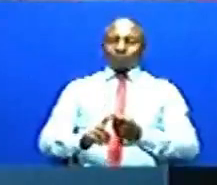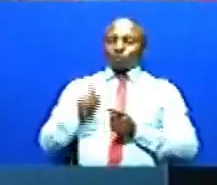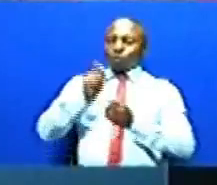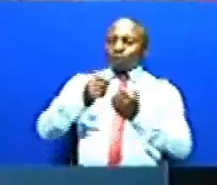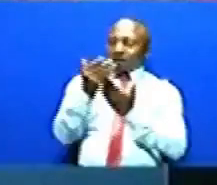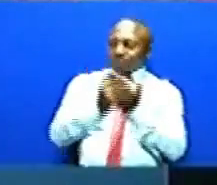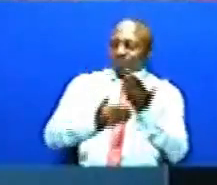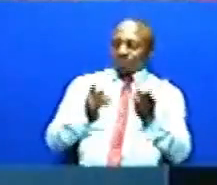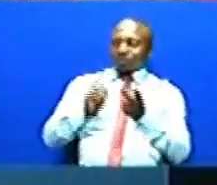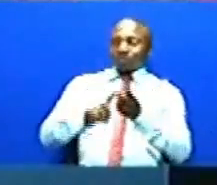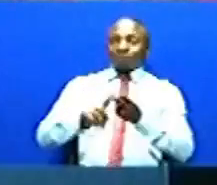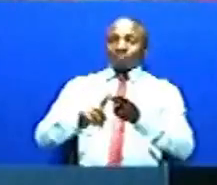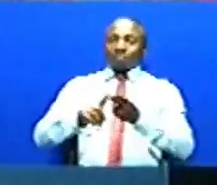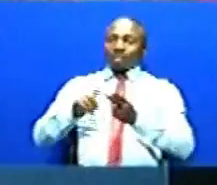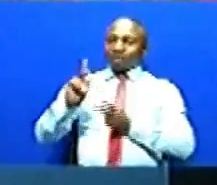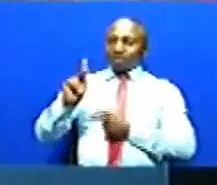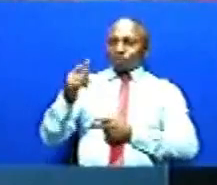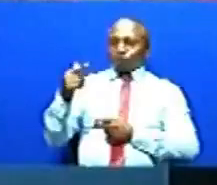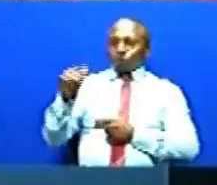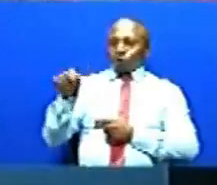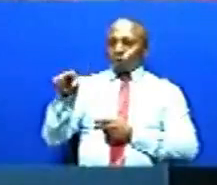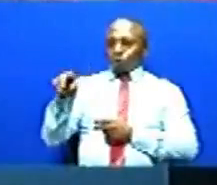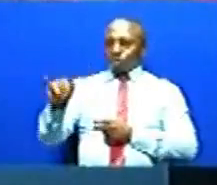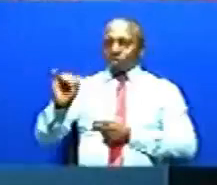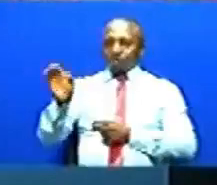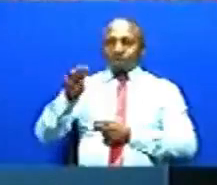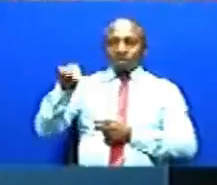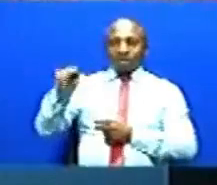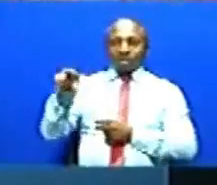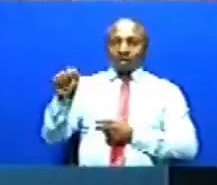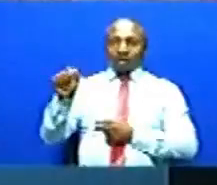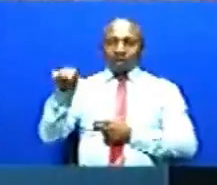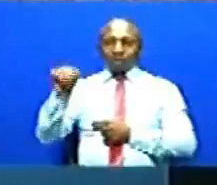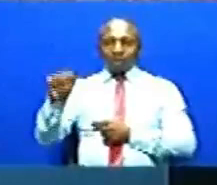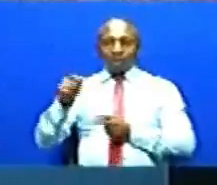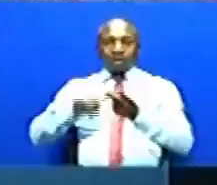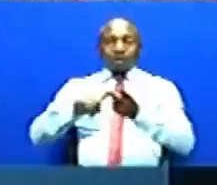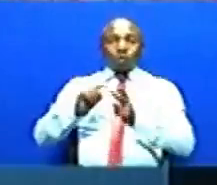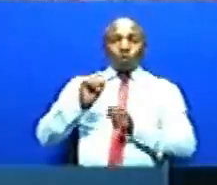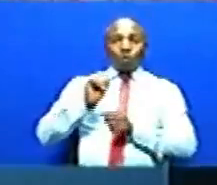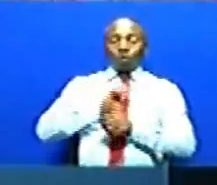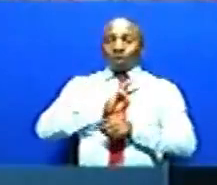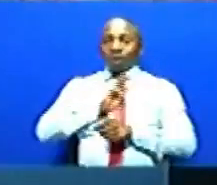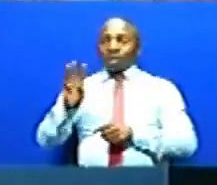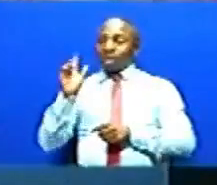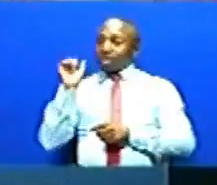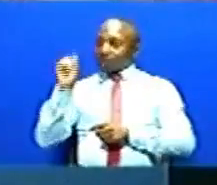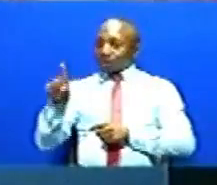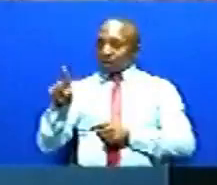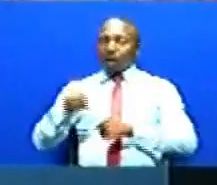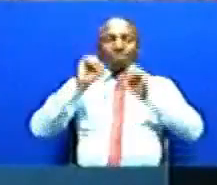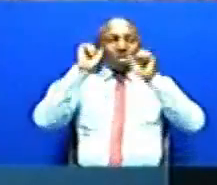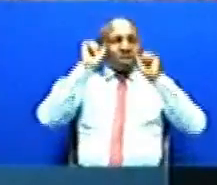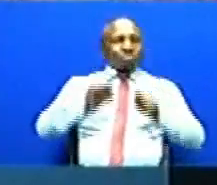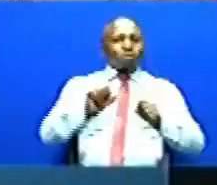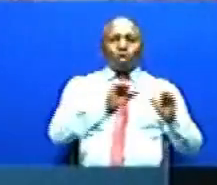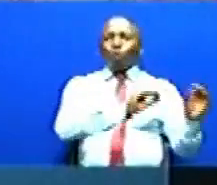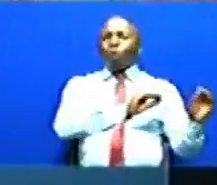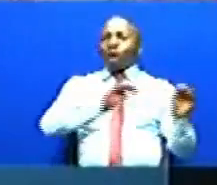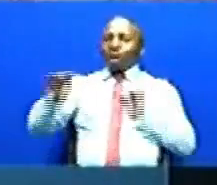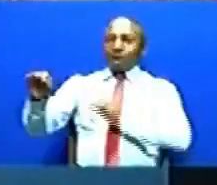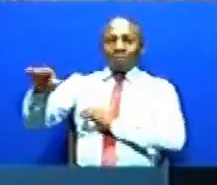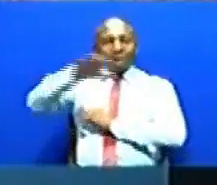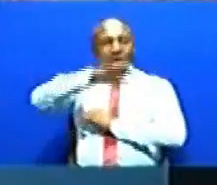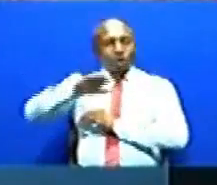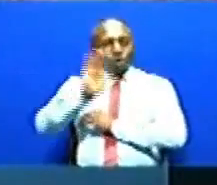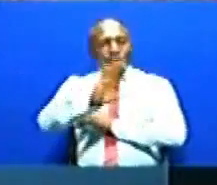Morogoro. Wananchi wa kitongoji cha Mbingama katika kijiji cha Isele kilichopo Upawanga wilayani Iringa wamelazimika kukiama kitongoji chao kwa sasa